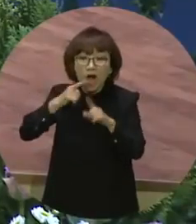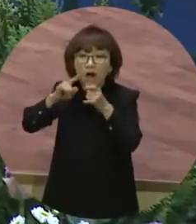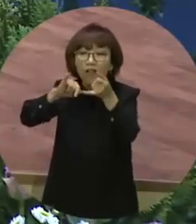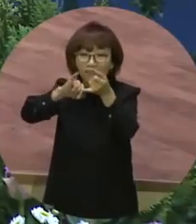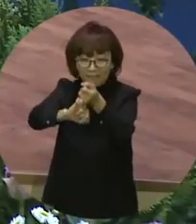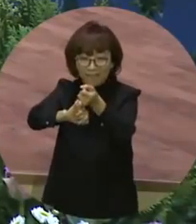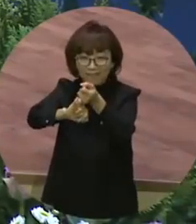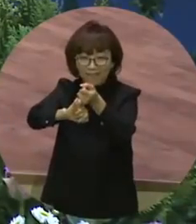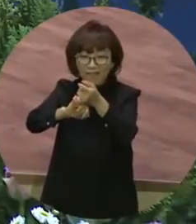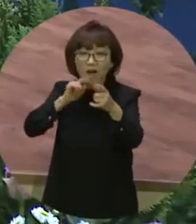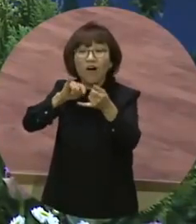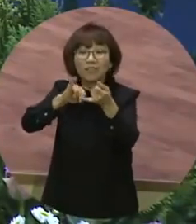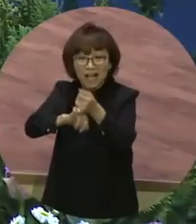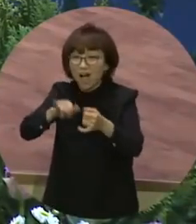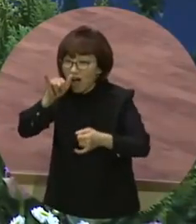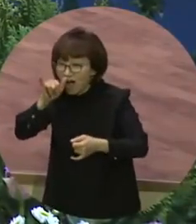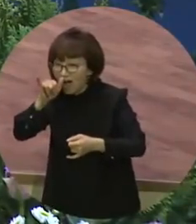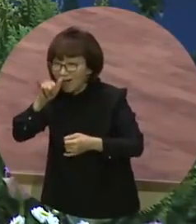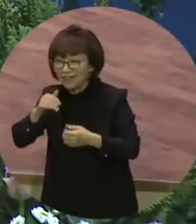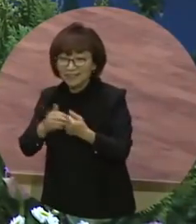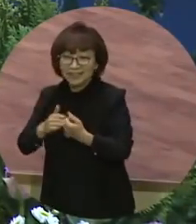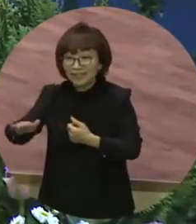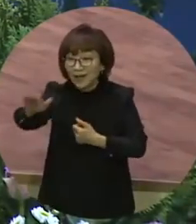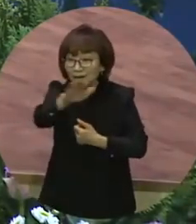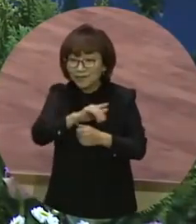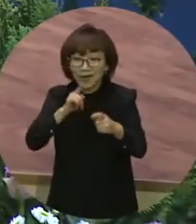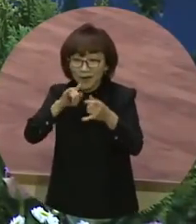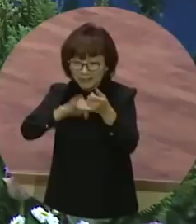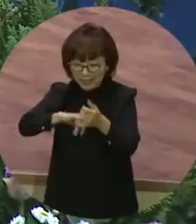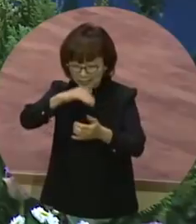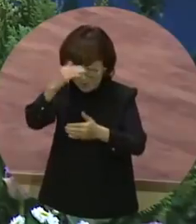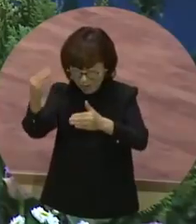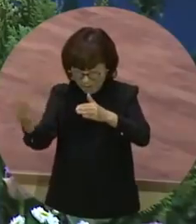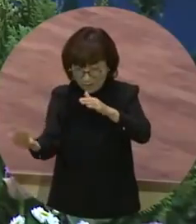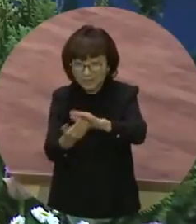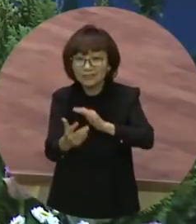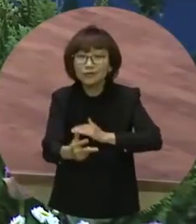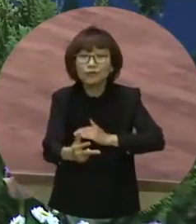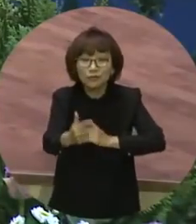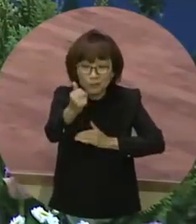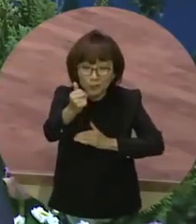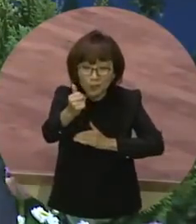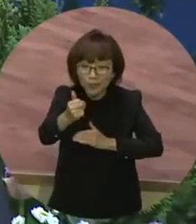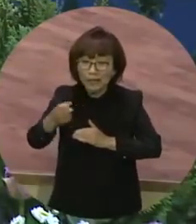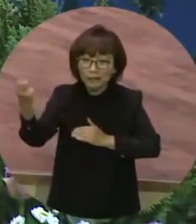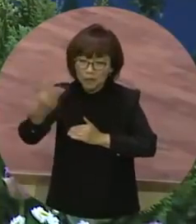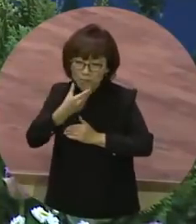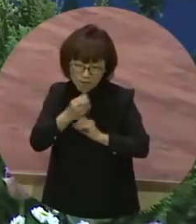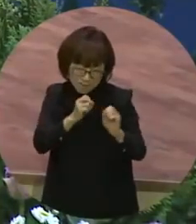언약 성취의 주역들로 가는 곳마다 산 소망의 이 복음을 확산시켜